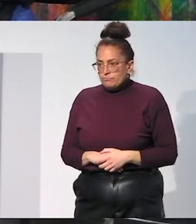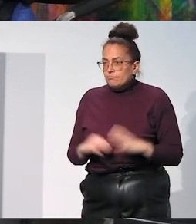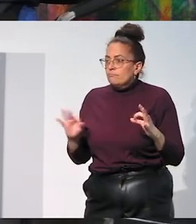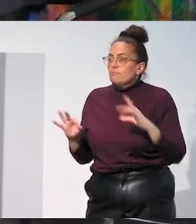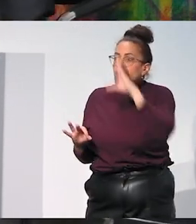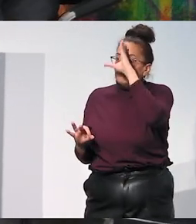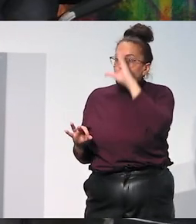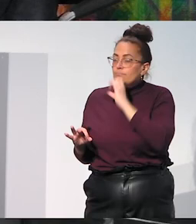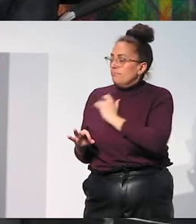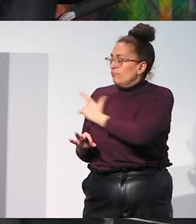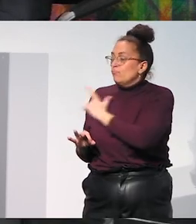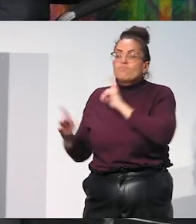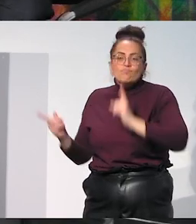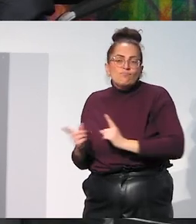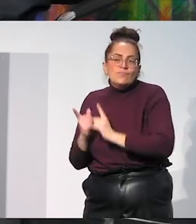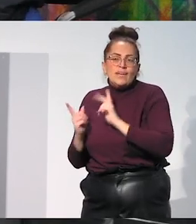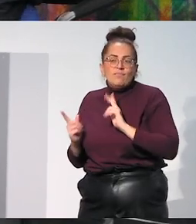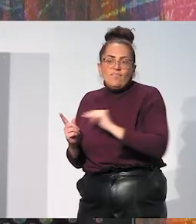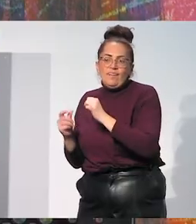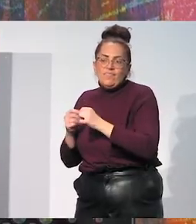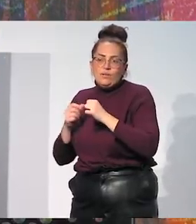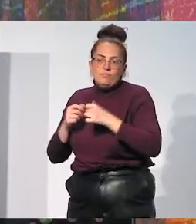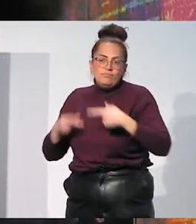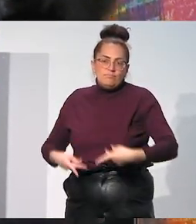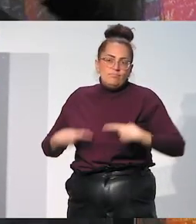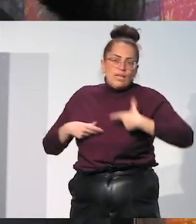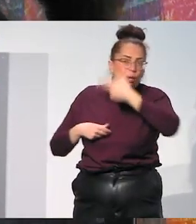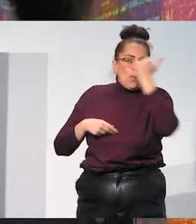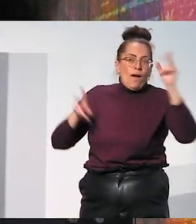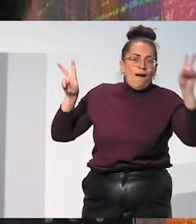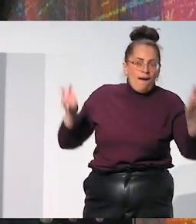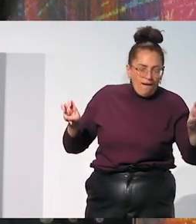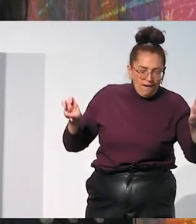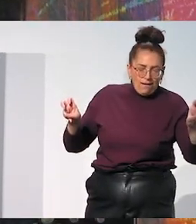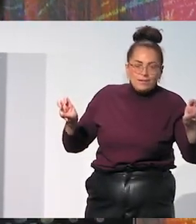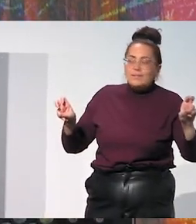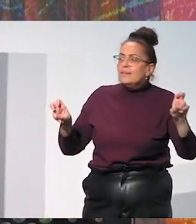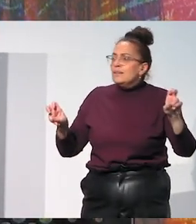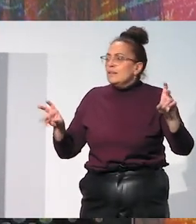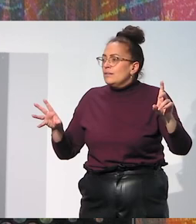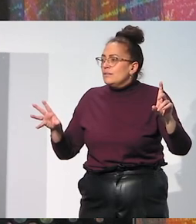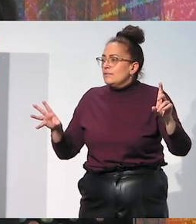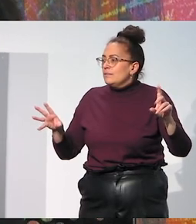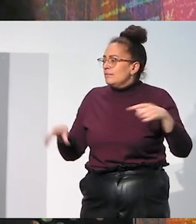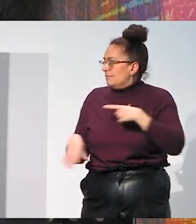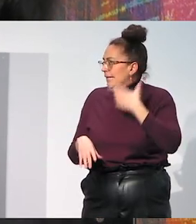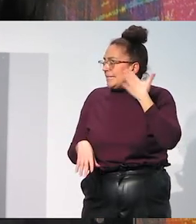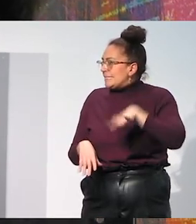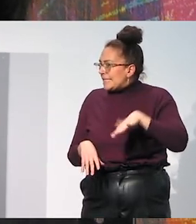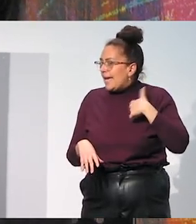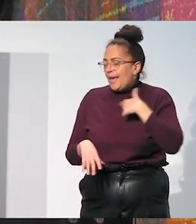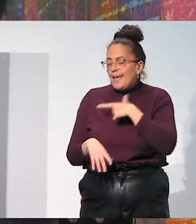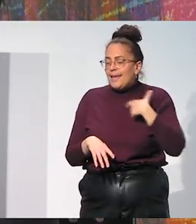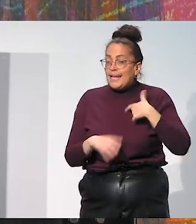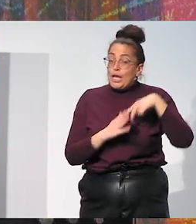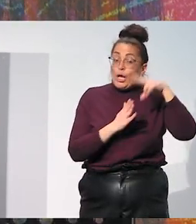cette rencontre, je relisais l'Atelier Noir d'Annie Ernaux, qui est ce que vous appelez chantier, elle appelle atelier, bien sûr. Et